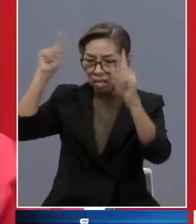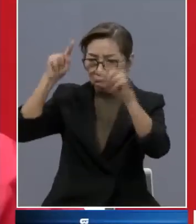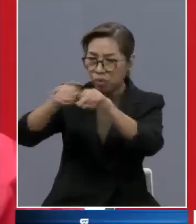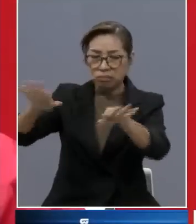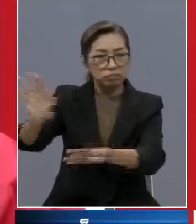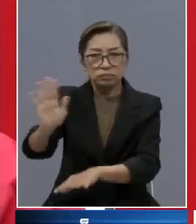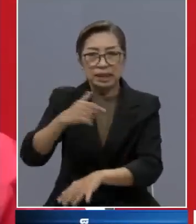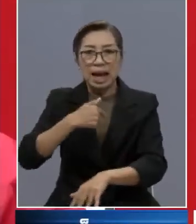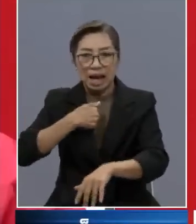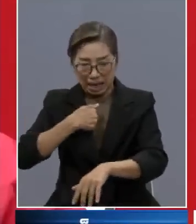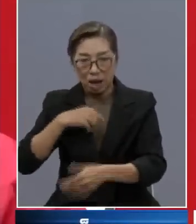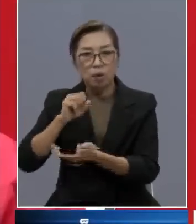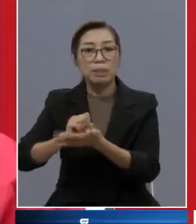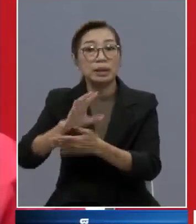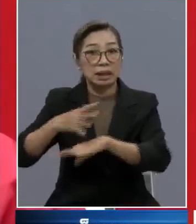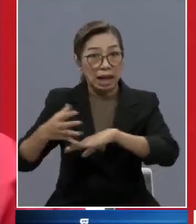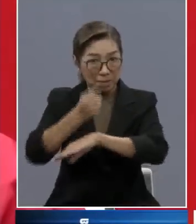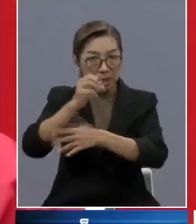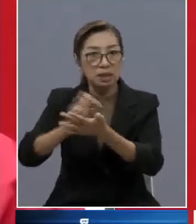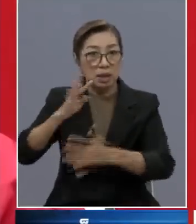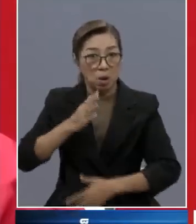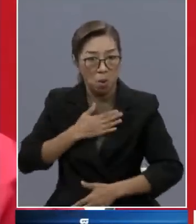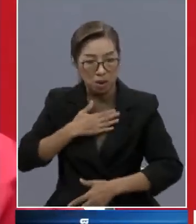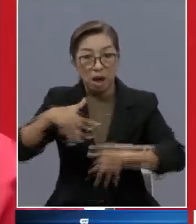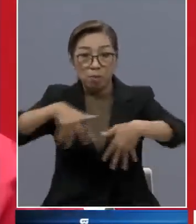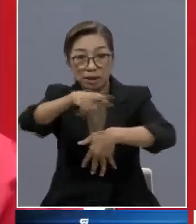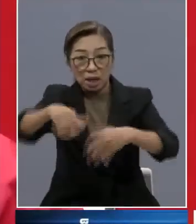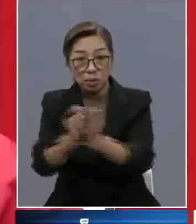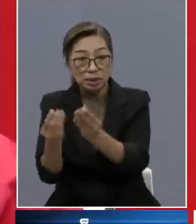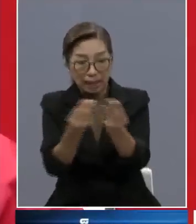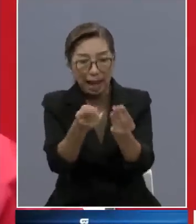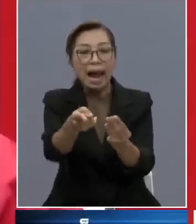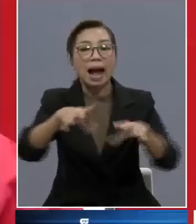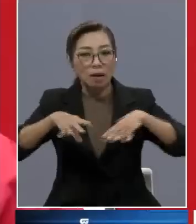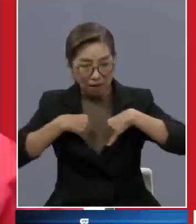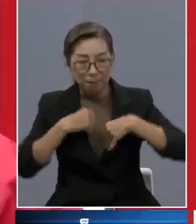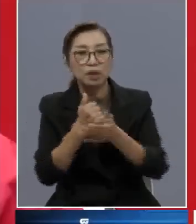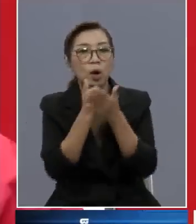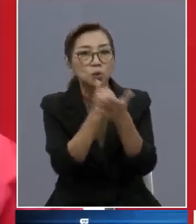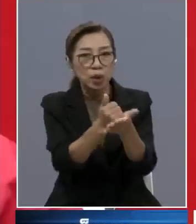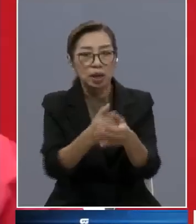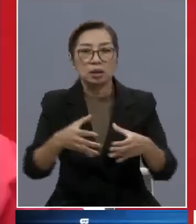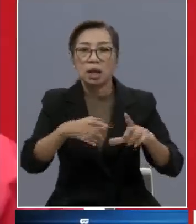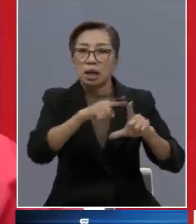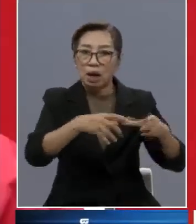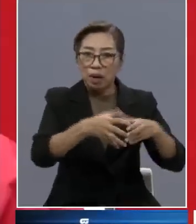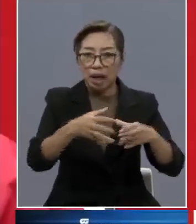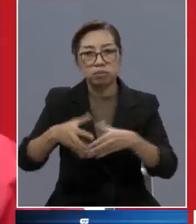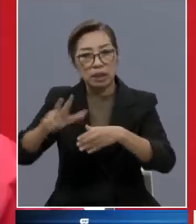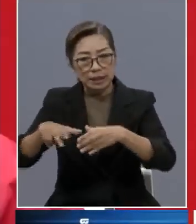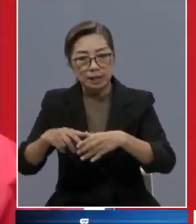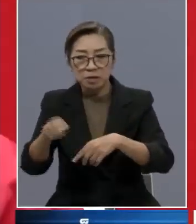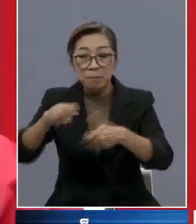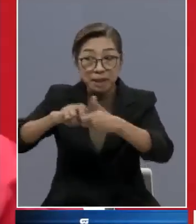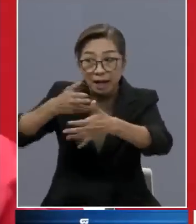เคารพต่อเสียงประชาชนเพื่อไทยก้าวไกลแล้วก็อีกหลายพรรคร่วมรัฐบาลจะร่วมฟันฝ่าอุปสรรคนี้ให้ได้เพื่อรัฐบาลประชาธิปไตยของพี่น้องประ